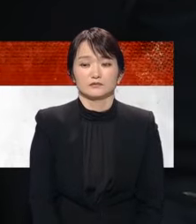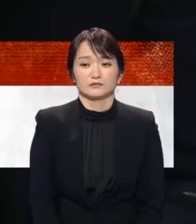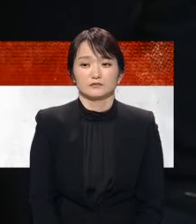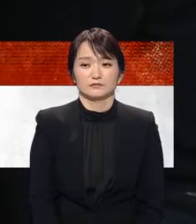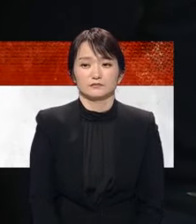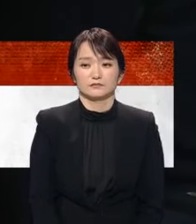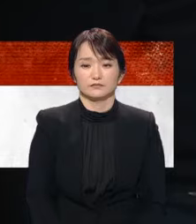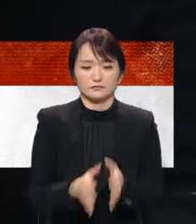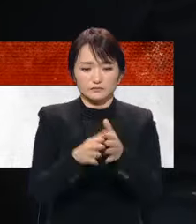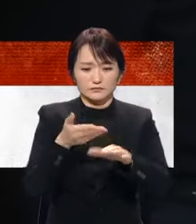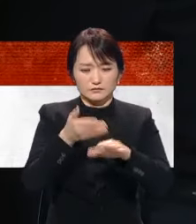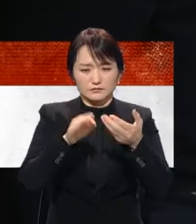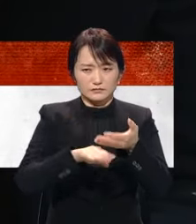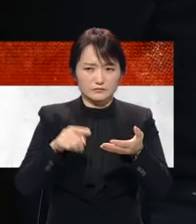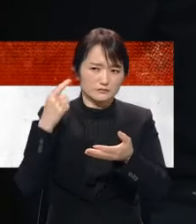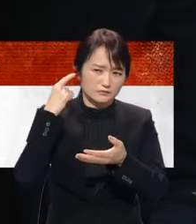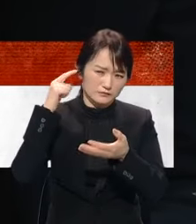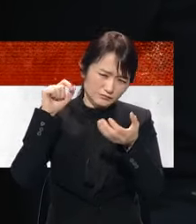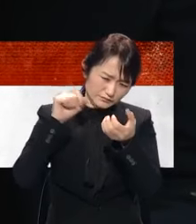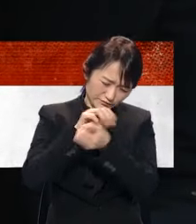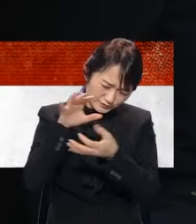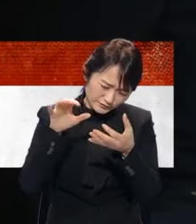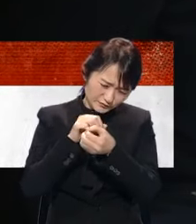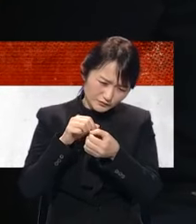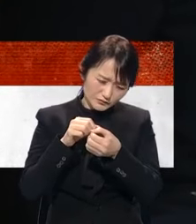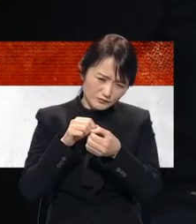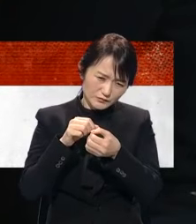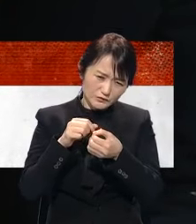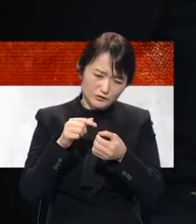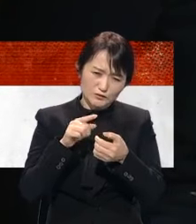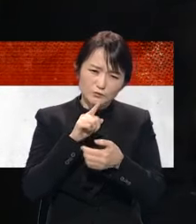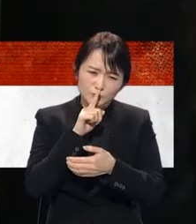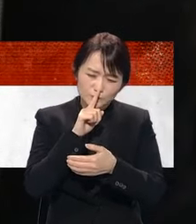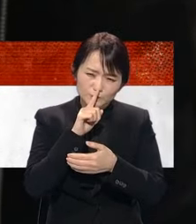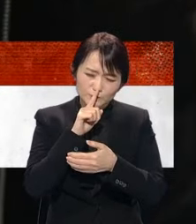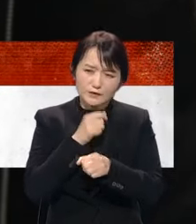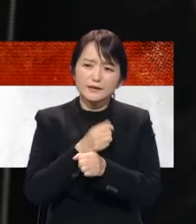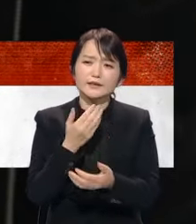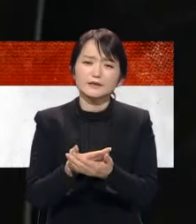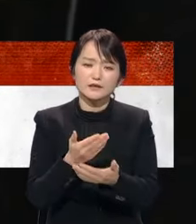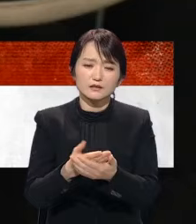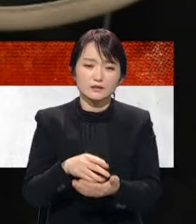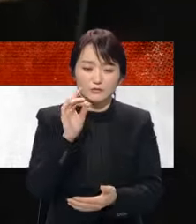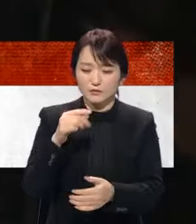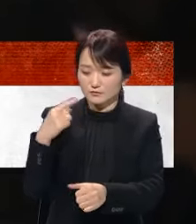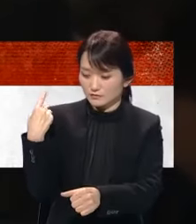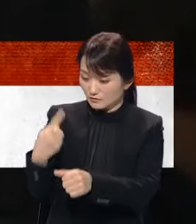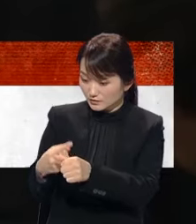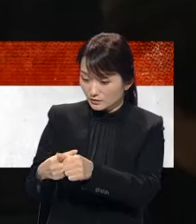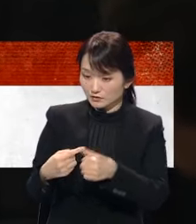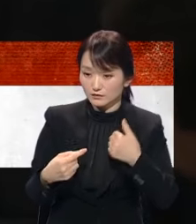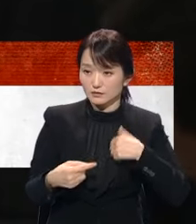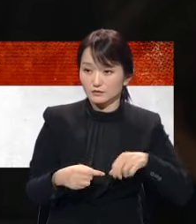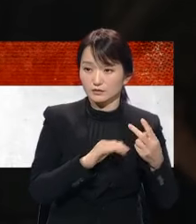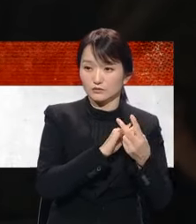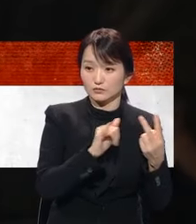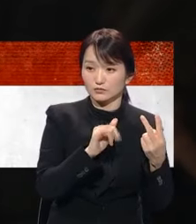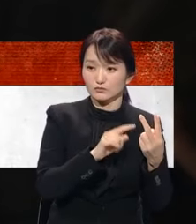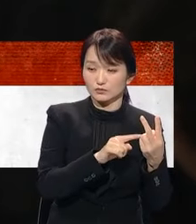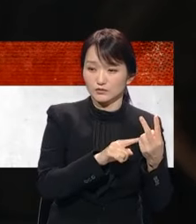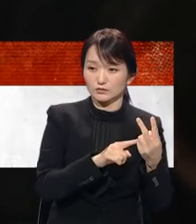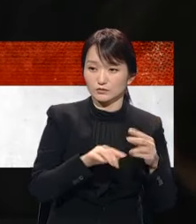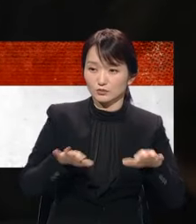소음이 시끄러웠는데 자제 좀 해달라고 올라갔는데 먼저 욕을 하고 아들 두 분께서 오늘 깨값 좀 벌자고